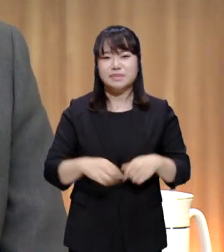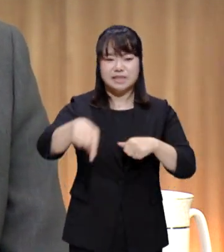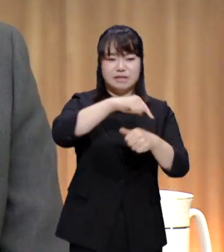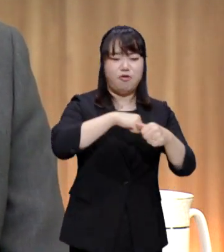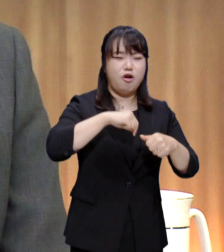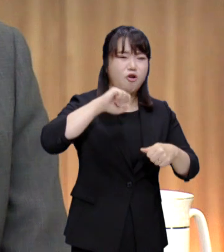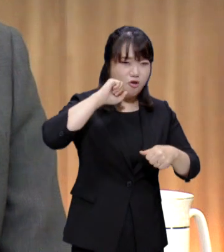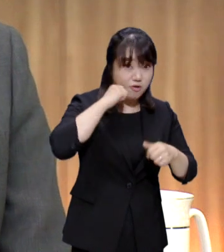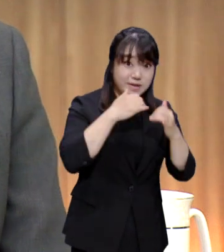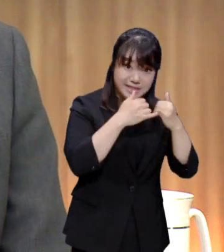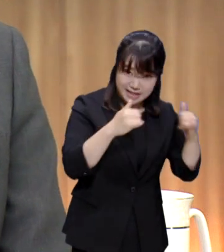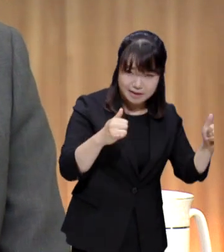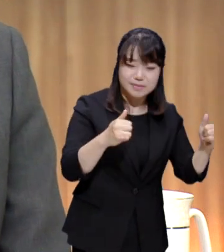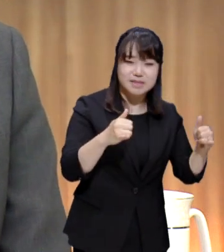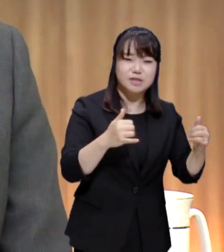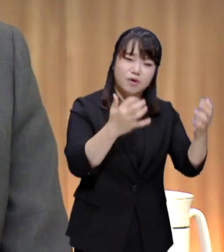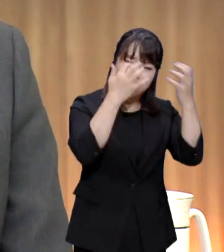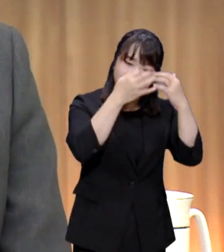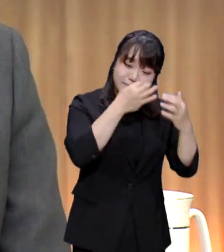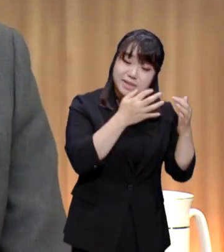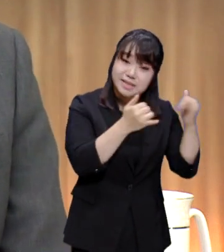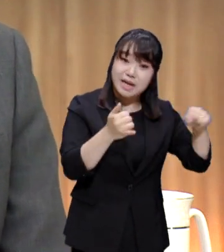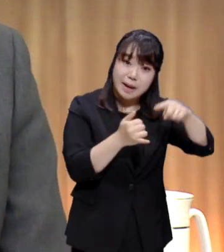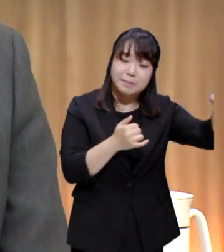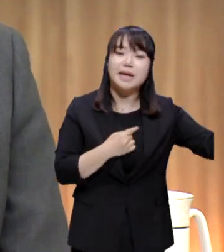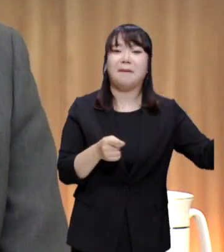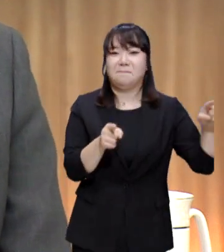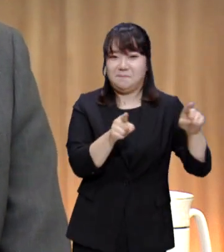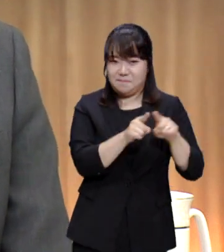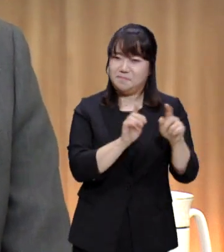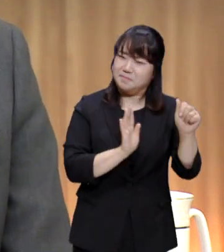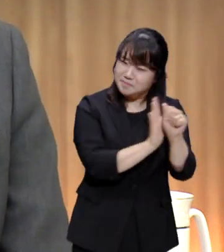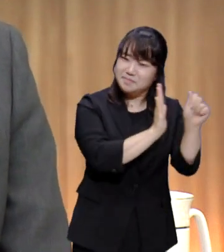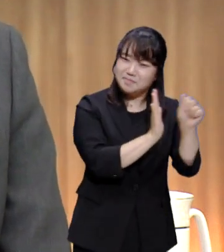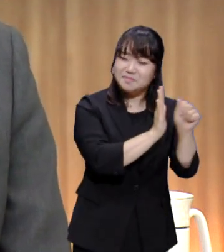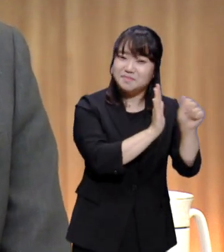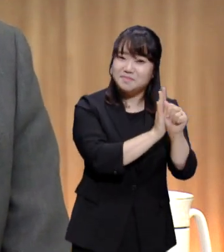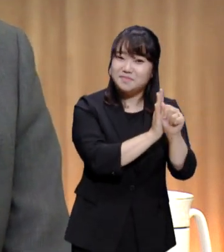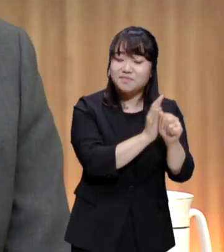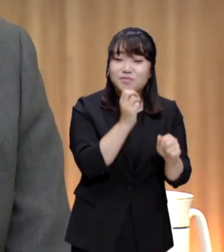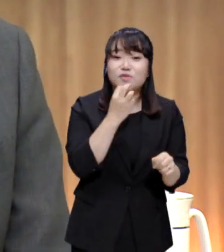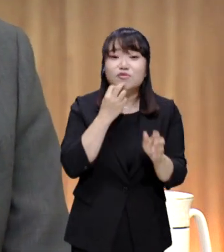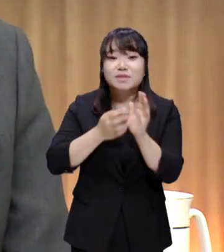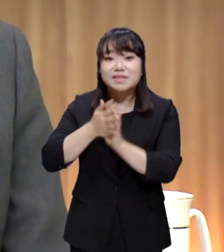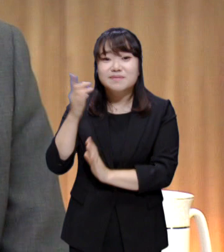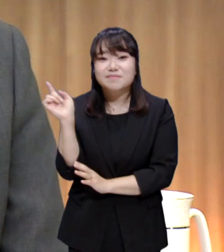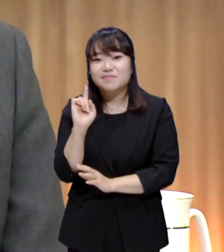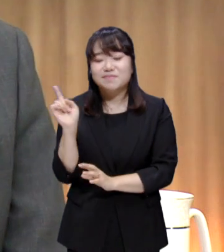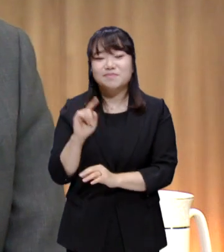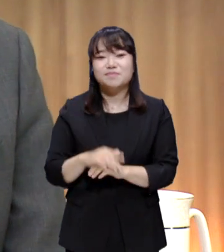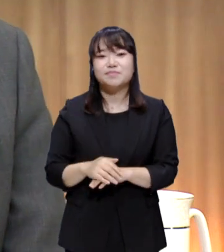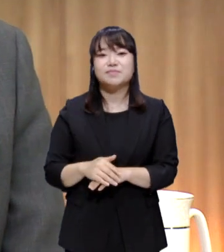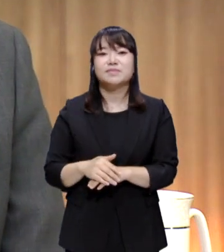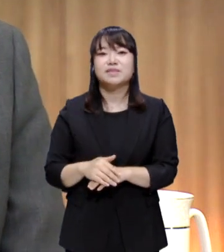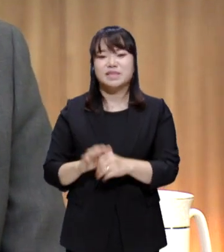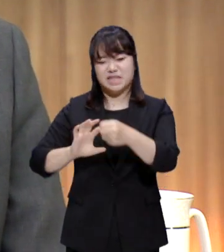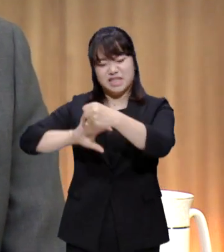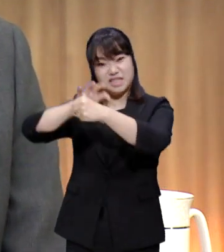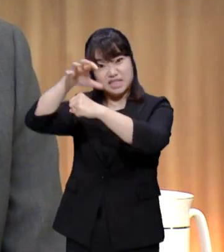취약계층 그 약자와의 동행 그다음에 또 우리 서울은 누가 뭐래도 전